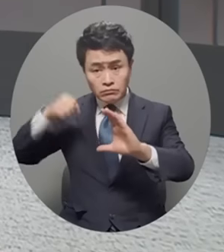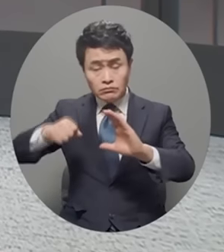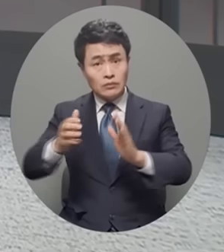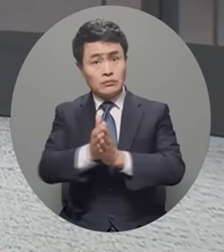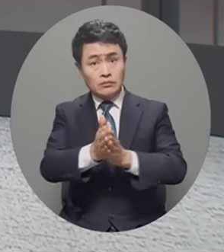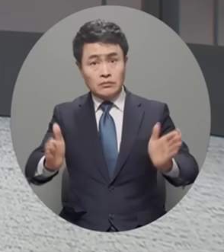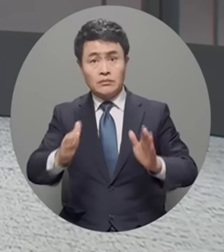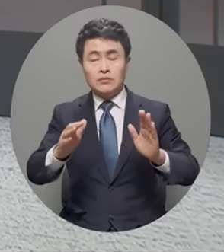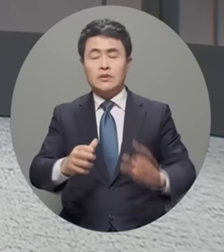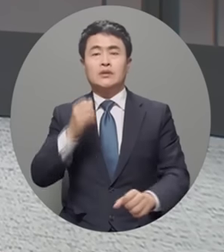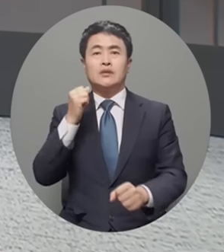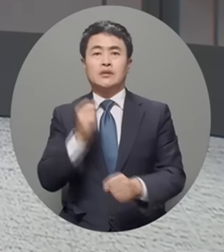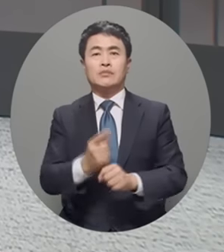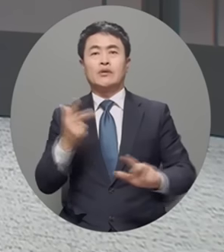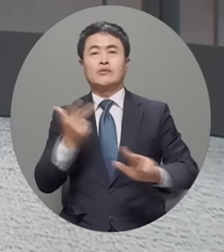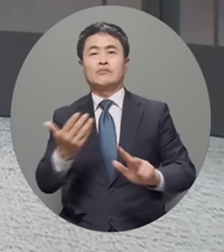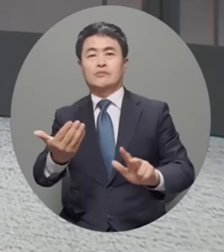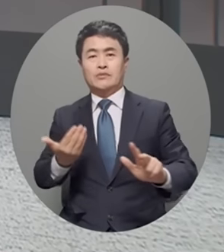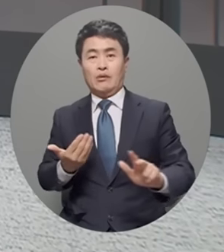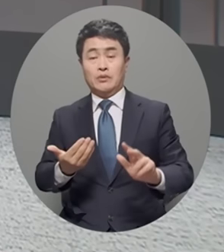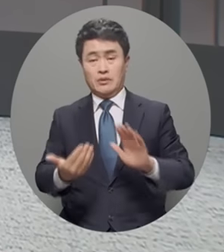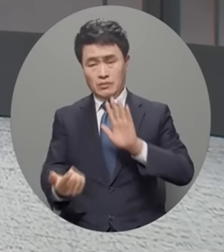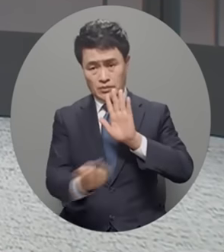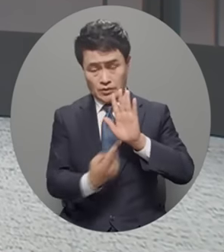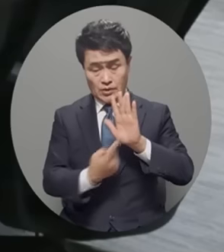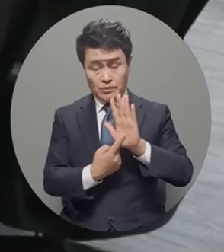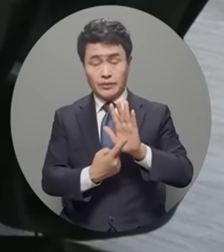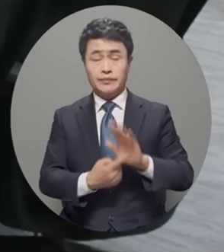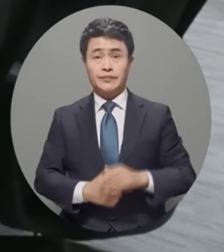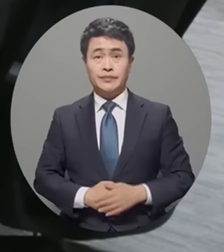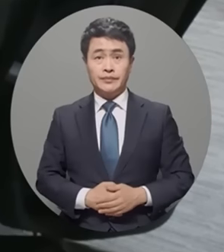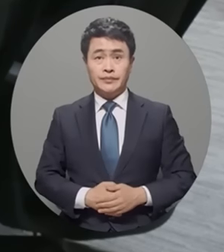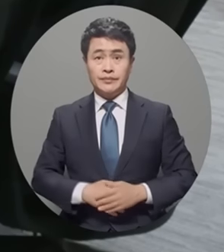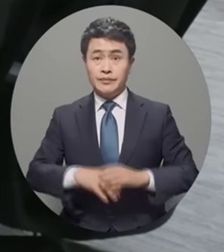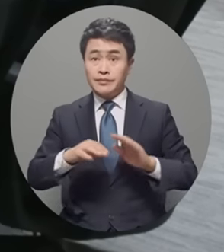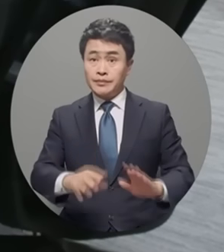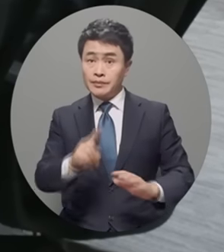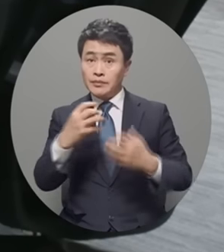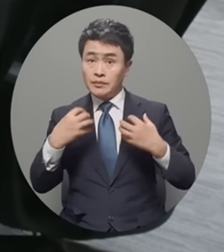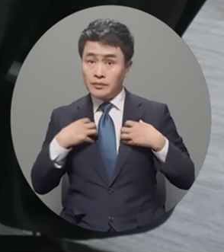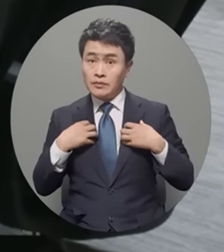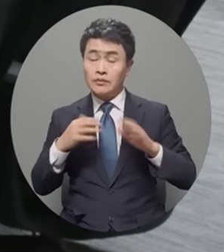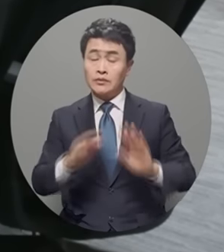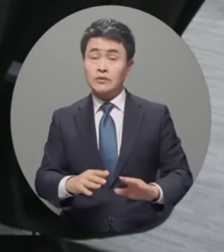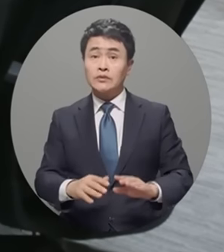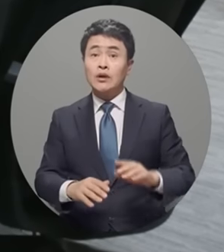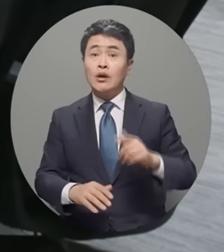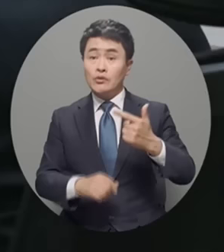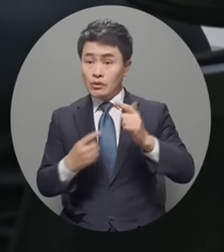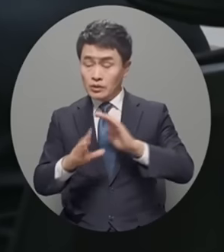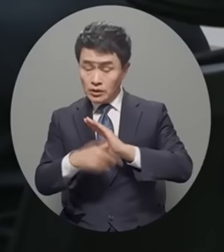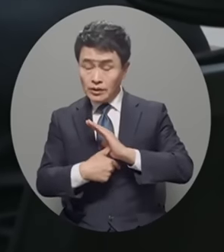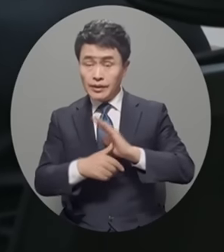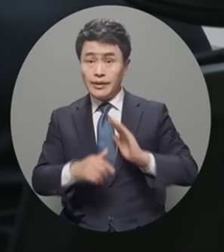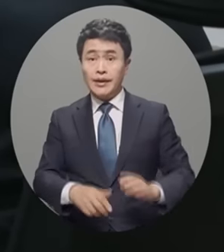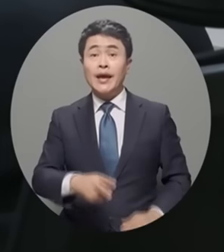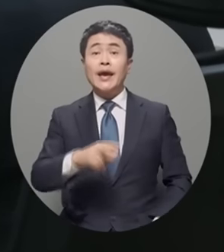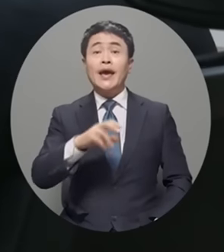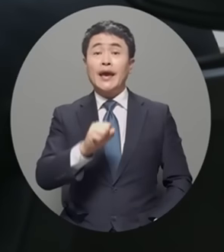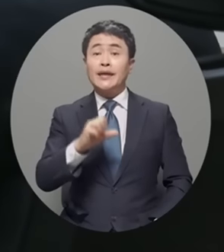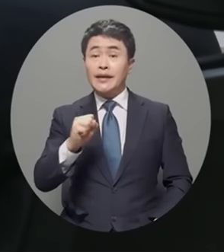재개는 이미 일주일 전부터 예고된 조치였습니다. 정부는 지난 2일 NSC 상임위원회의를